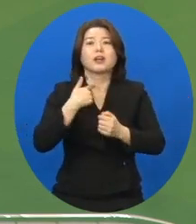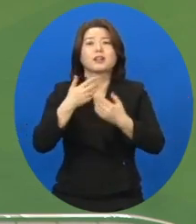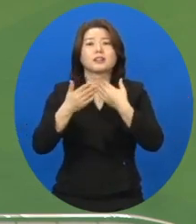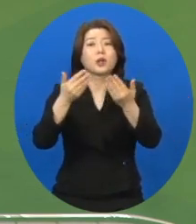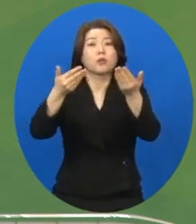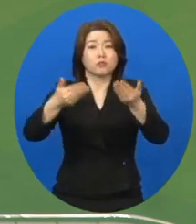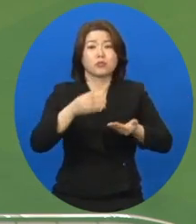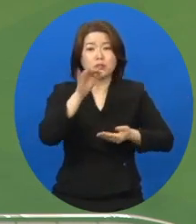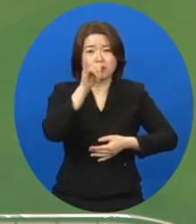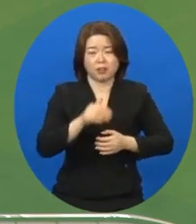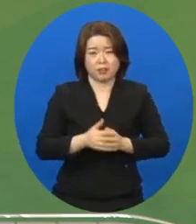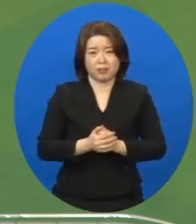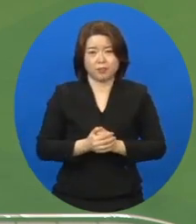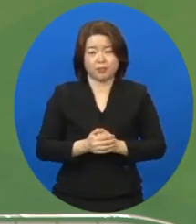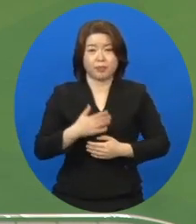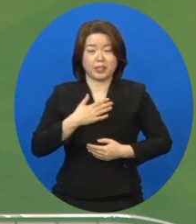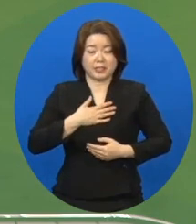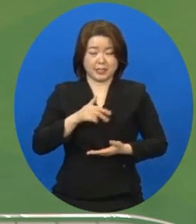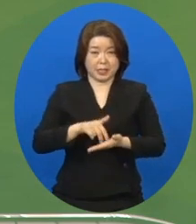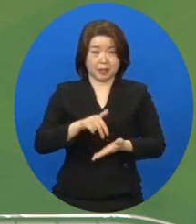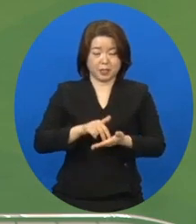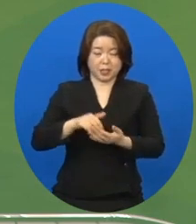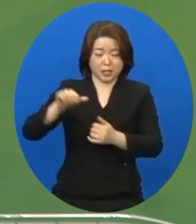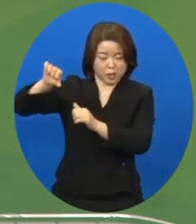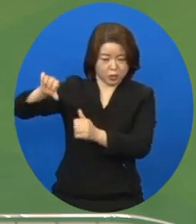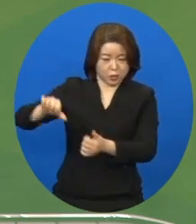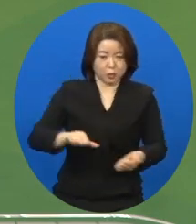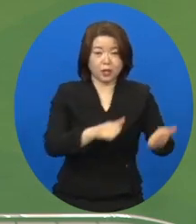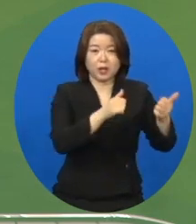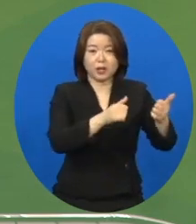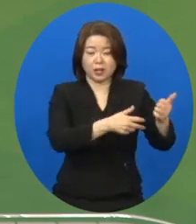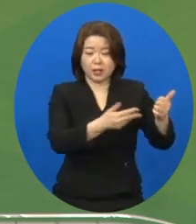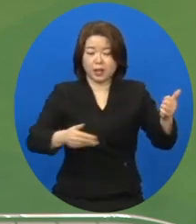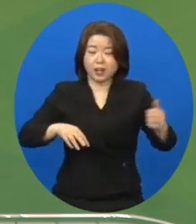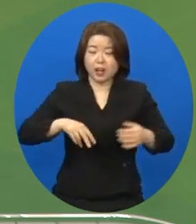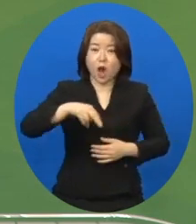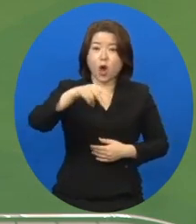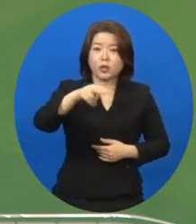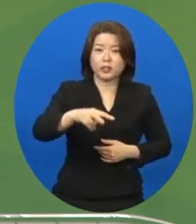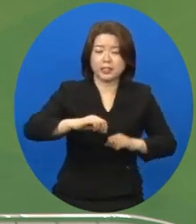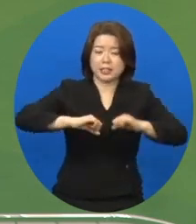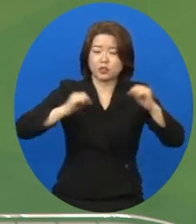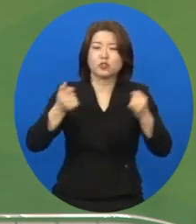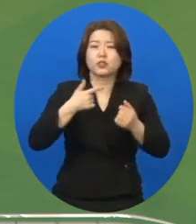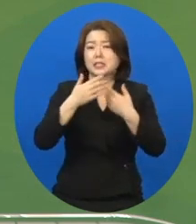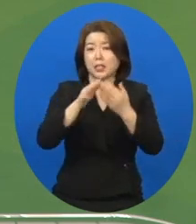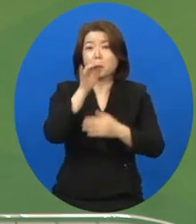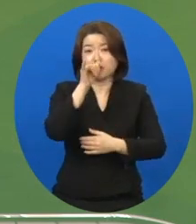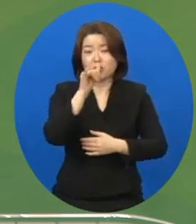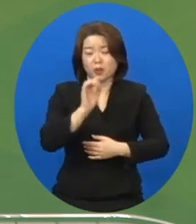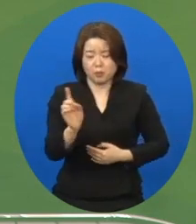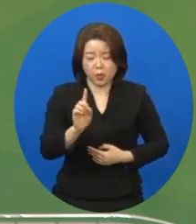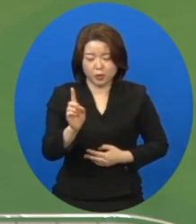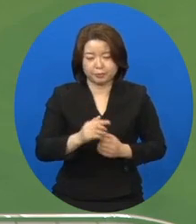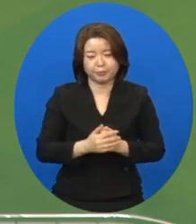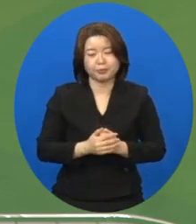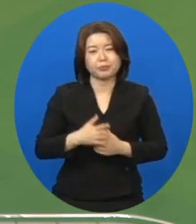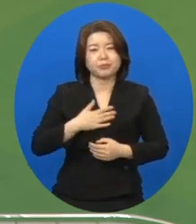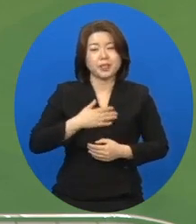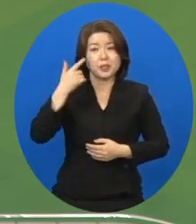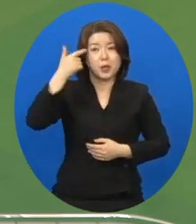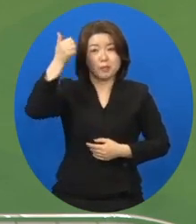저에게 있어서 요단강을 건넌 순종의 체험이 있어요. 저는 목사가 되는